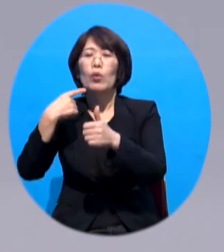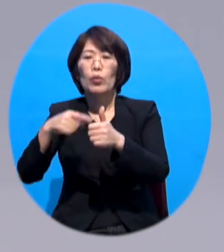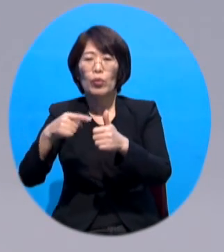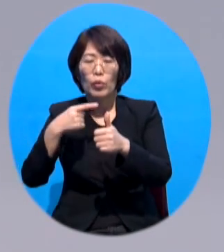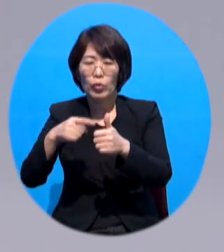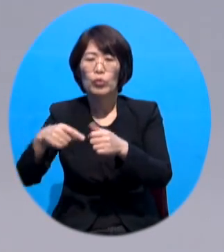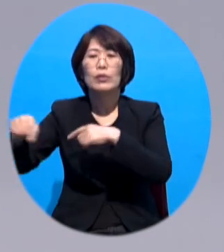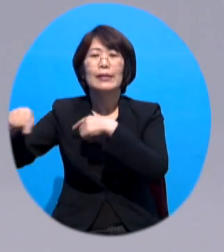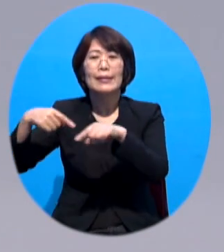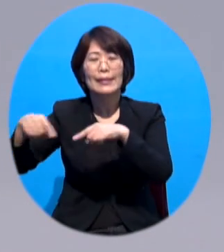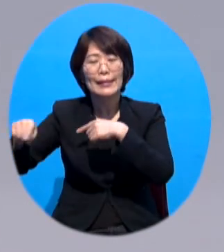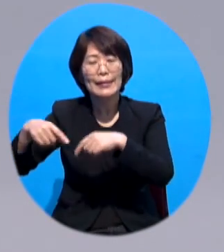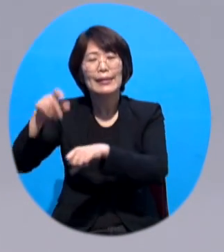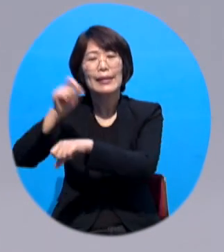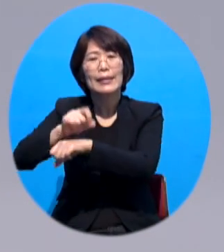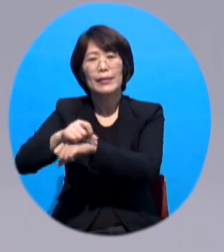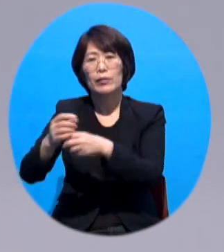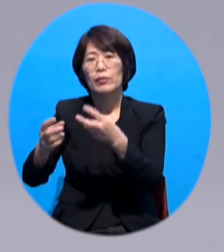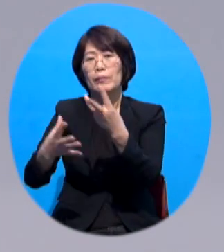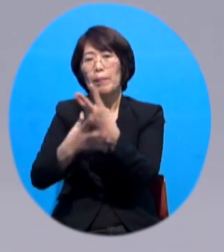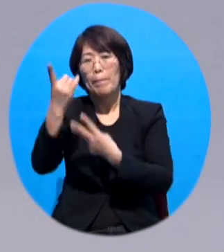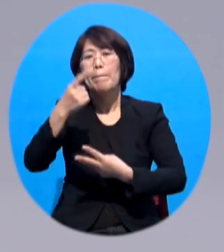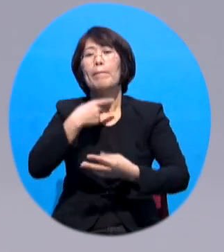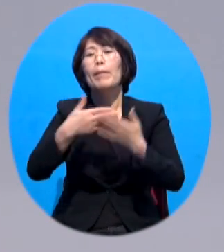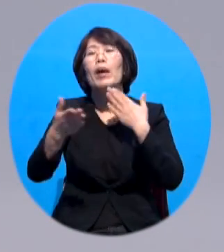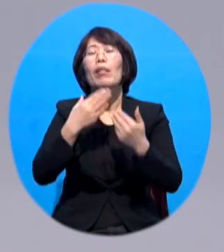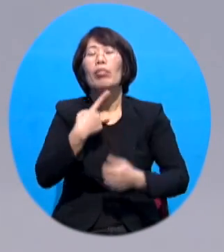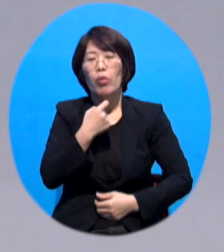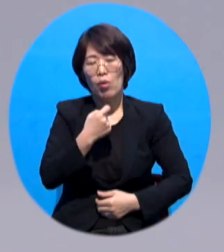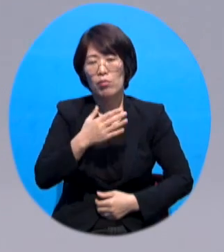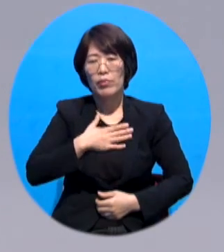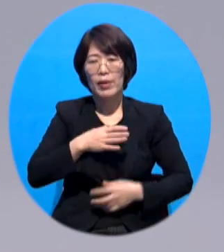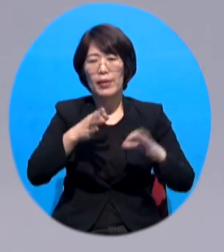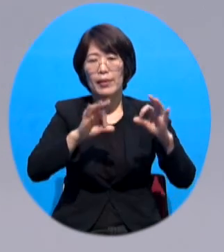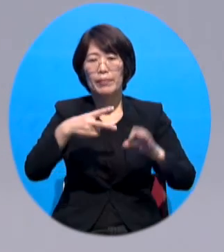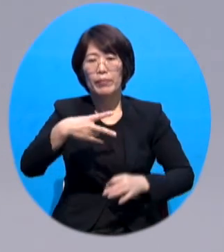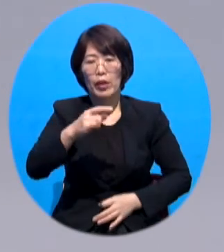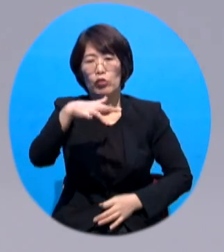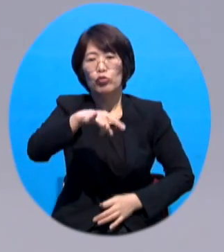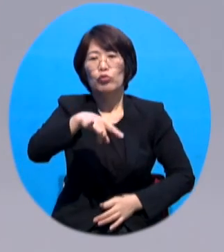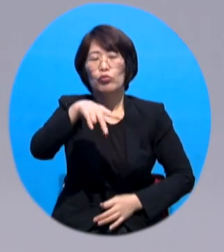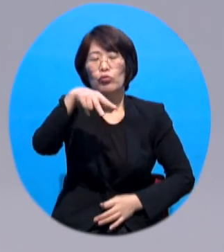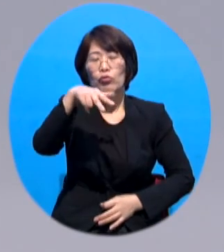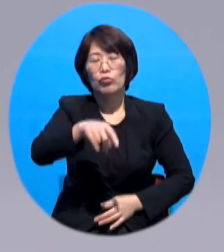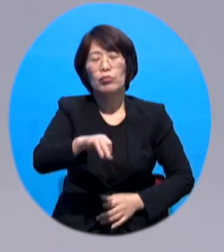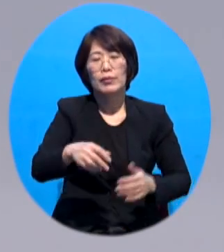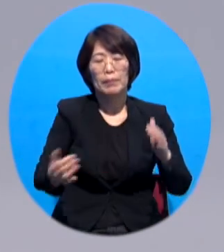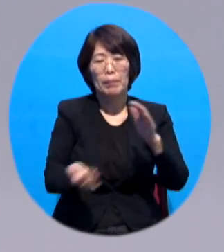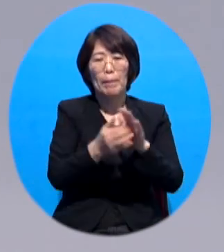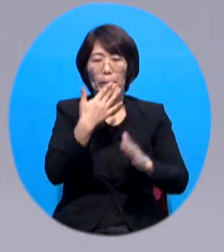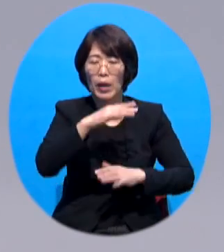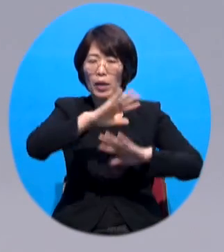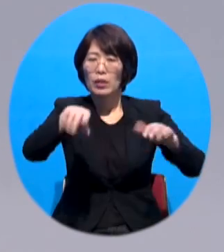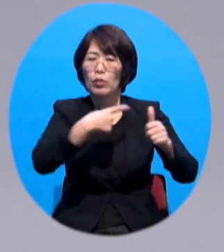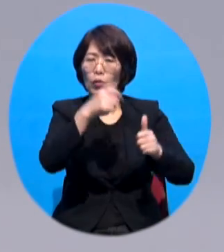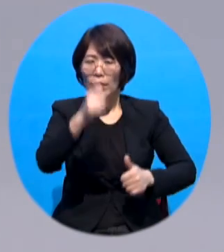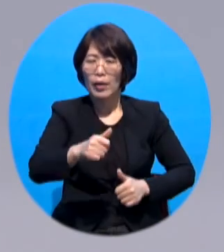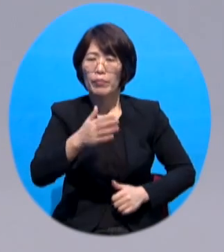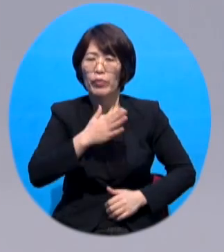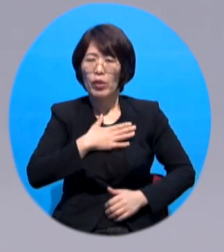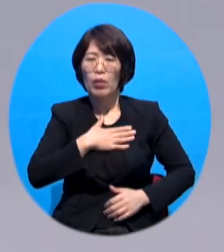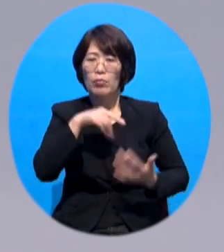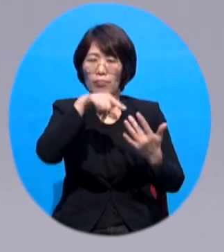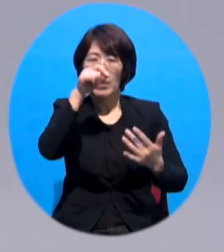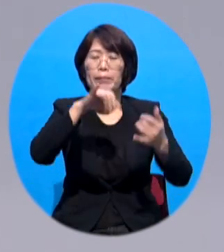정치 행정을 모두 경험한 적 김대중이 반드시 해내겠습니다 전남 교육감 김대중을 꼭